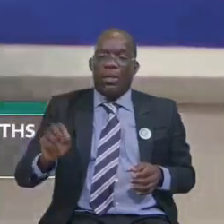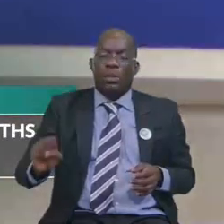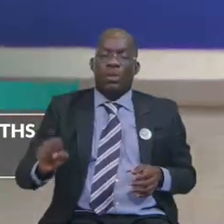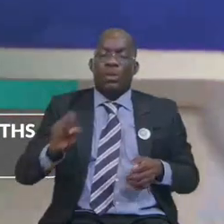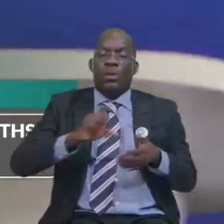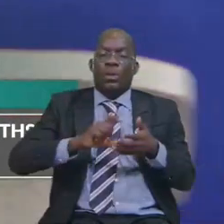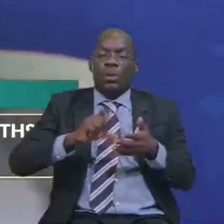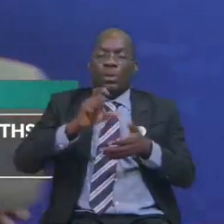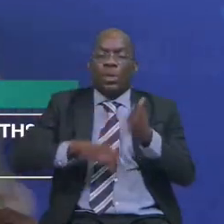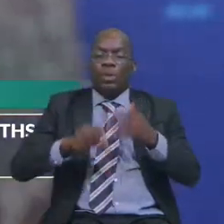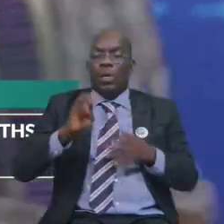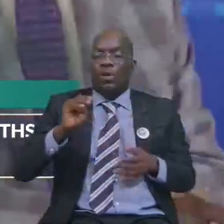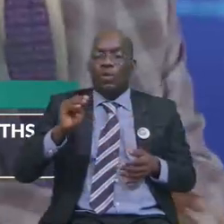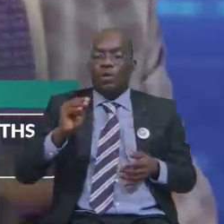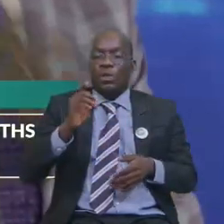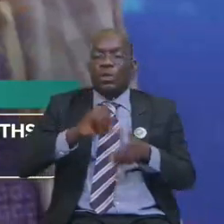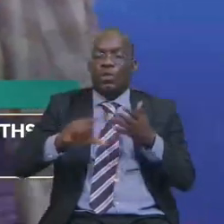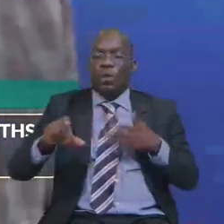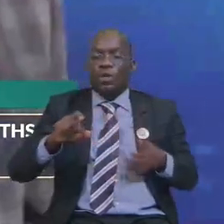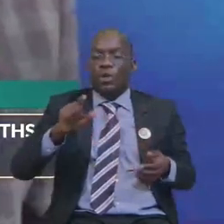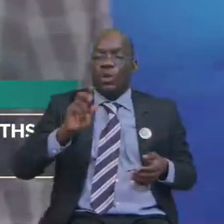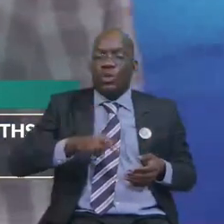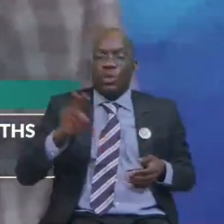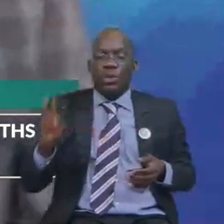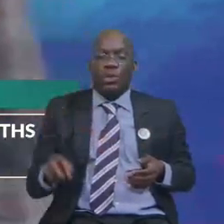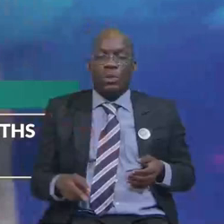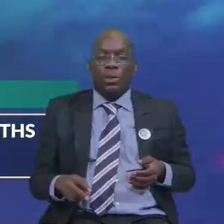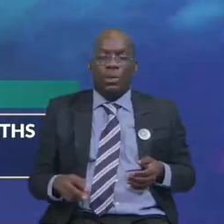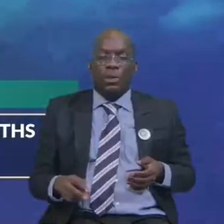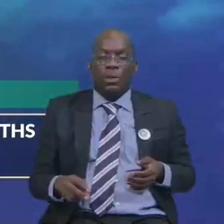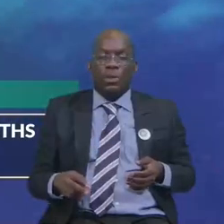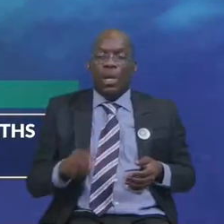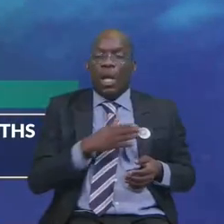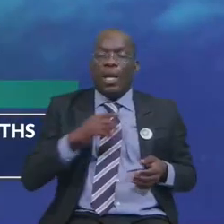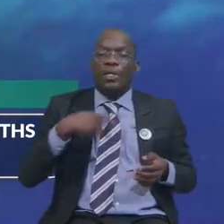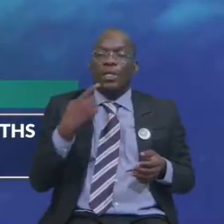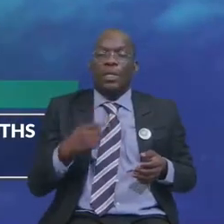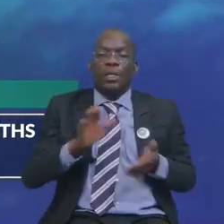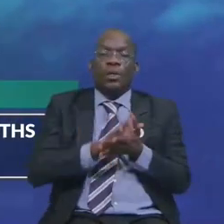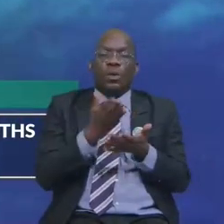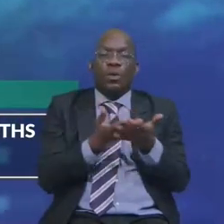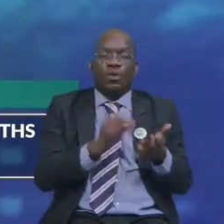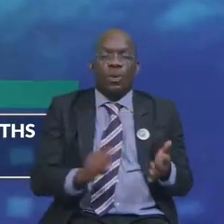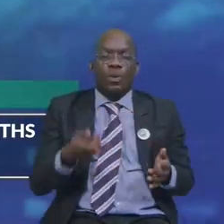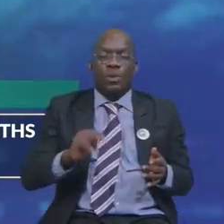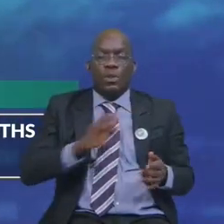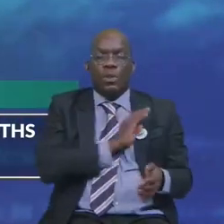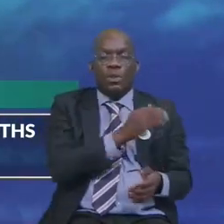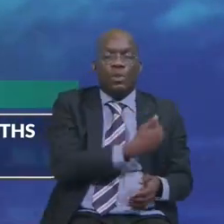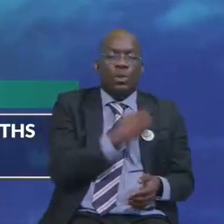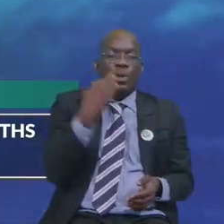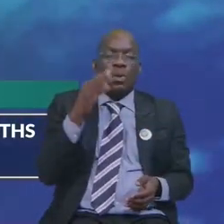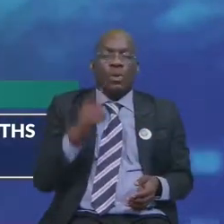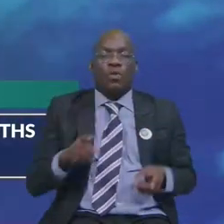C22 on nous dit fortifiant fortifiant l'esprit des disciples les exotants à